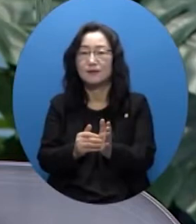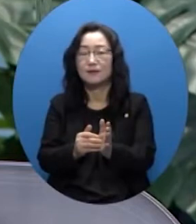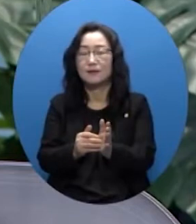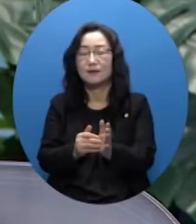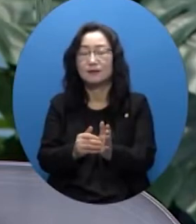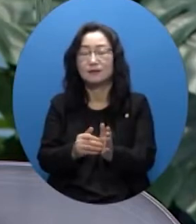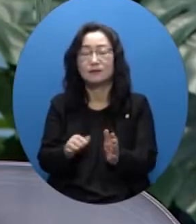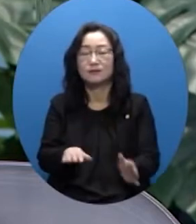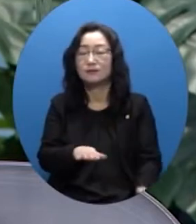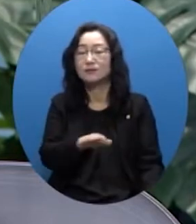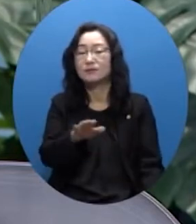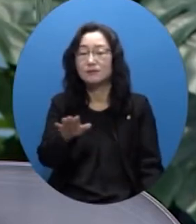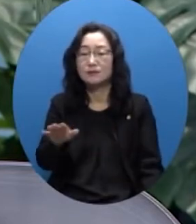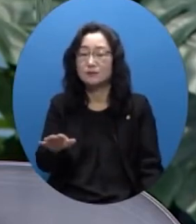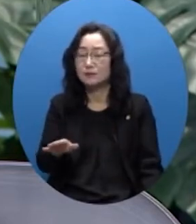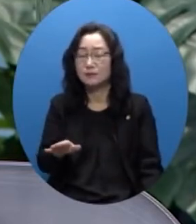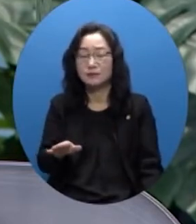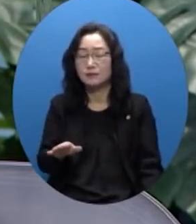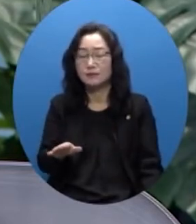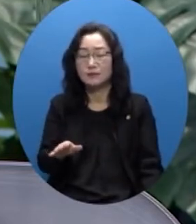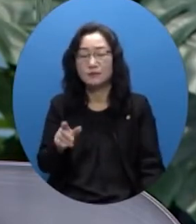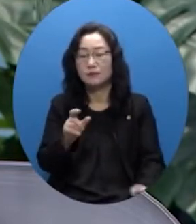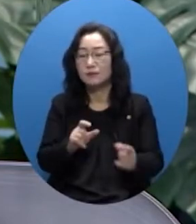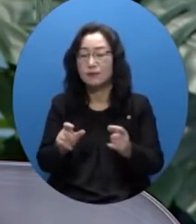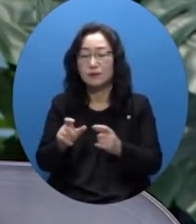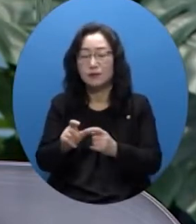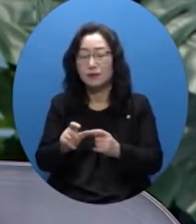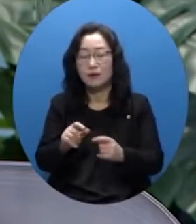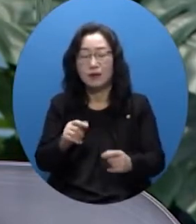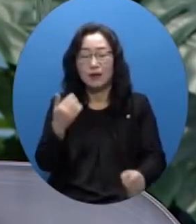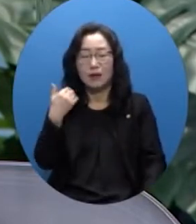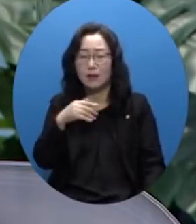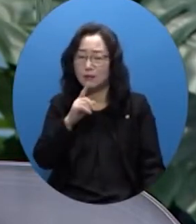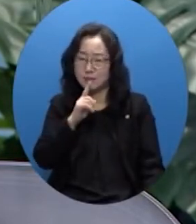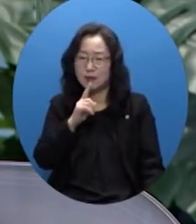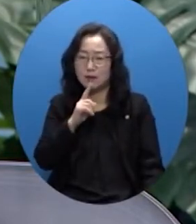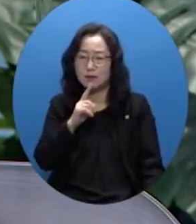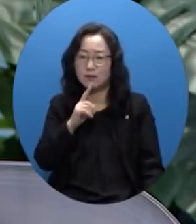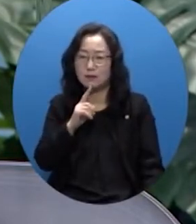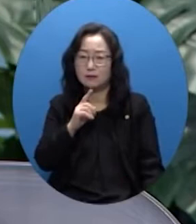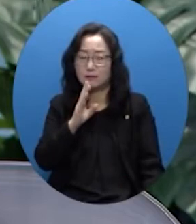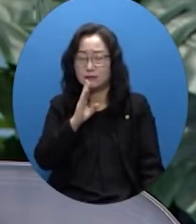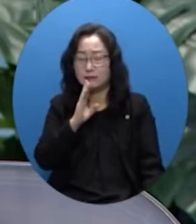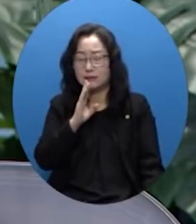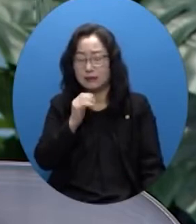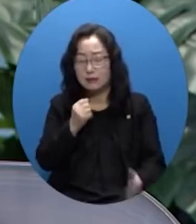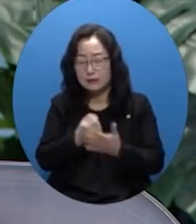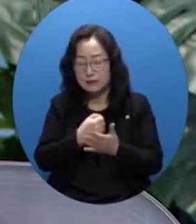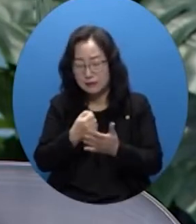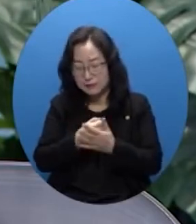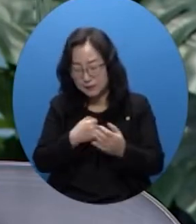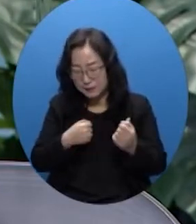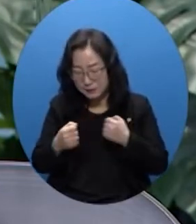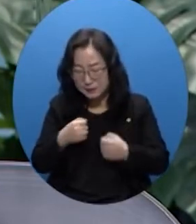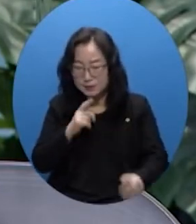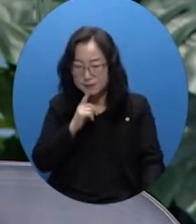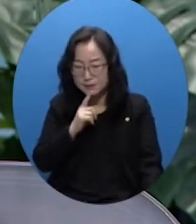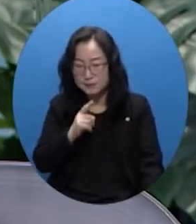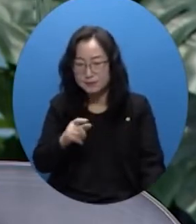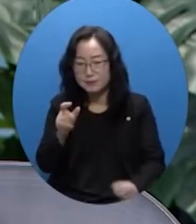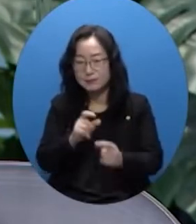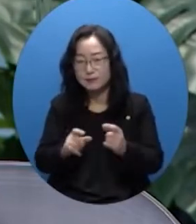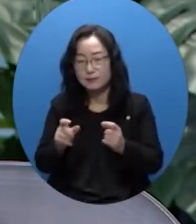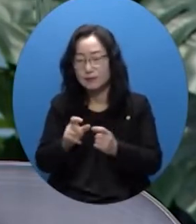우리가 못 할 수 없다 저들이 탄식하며 더이상